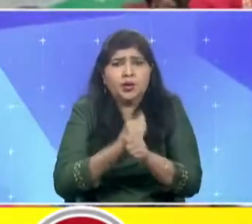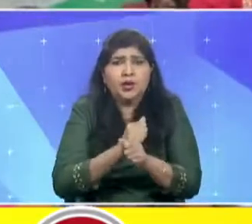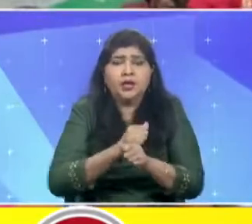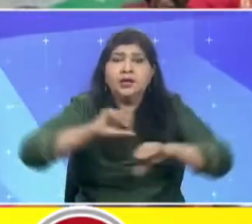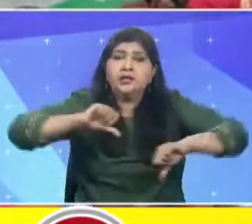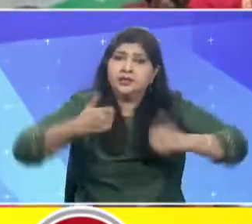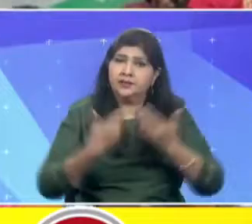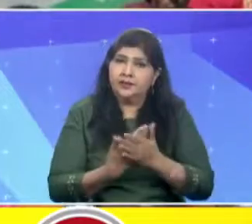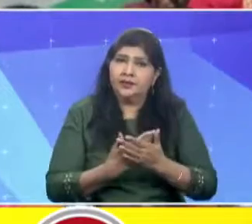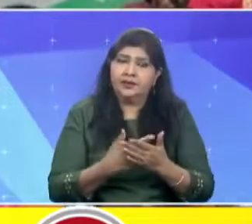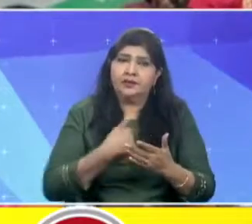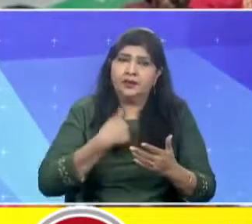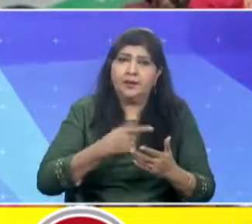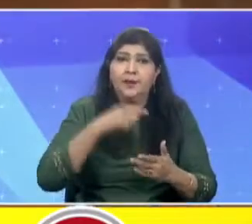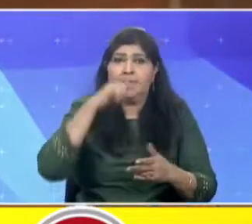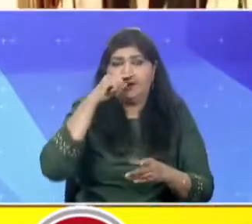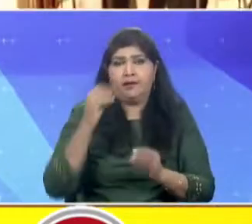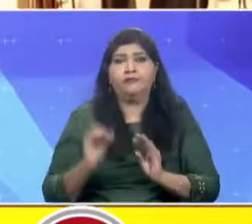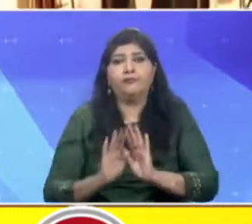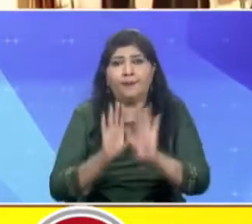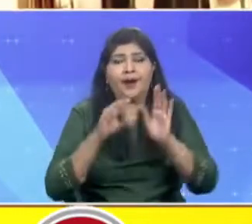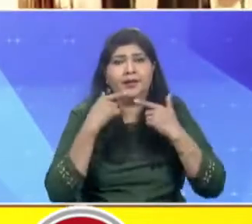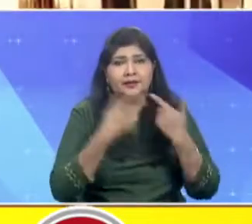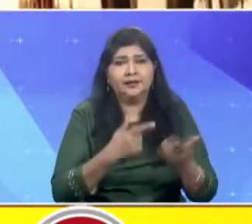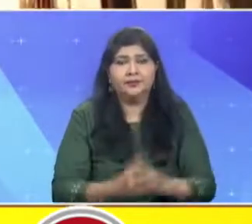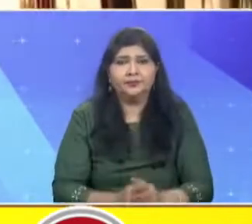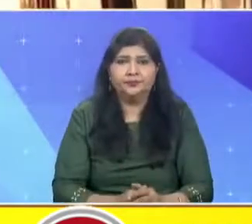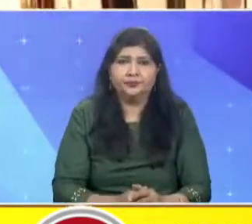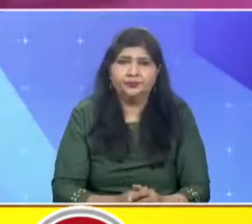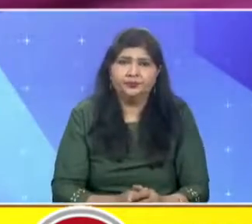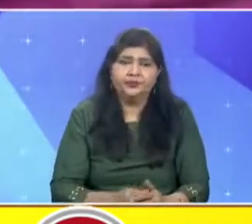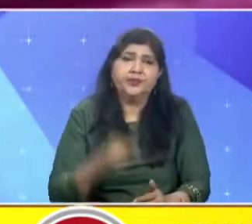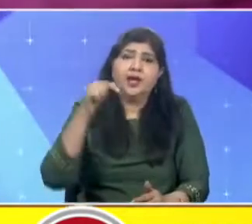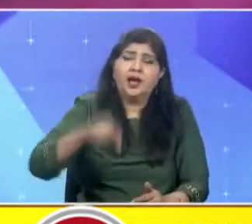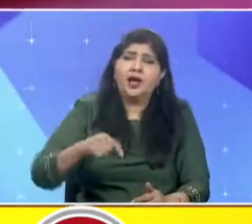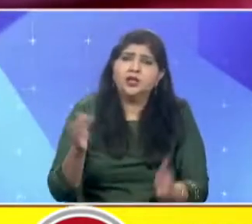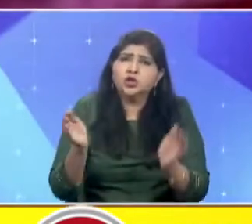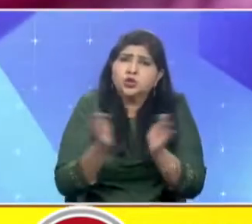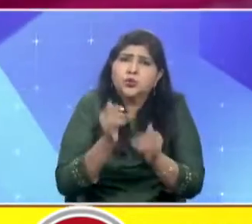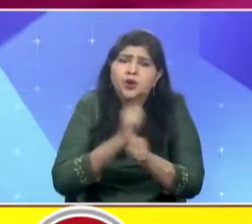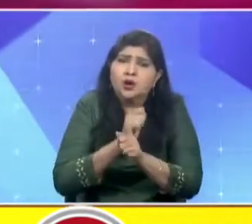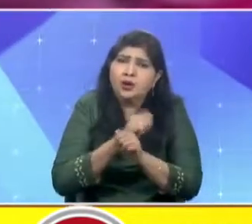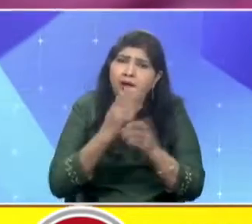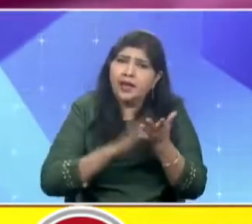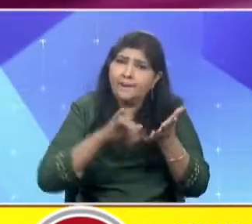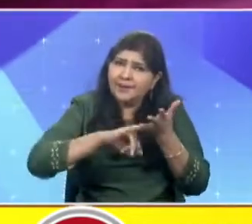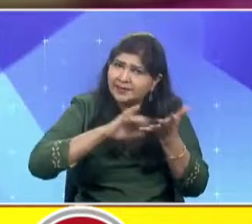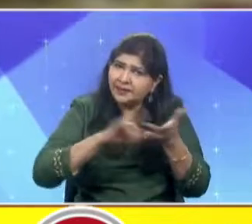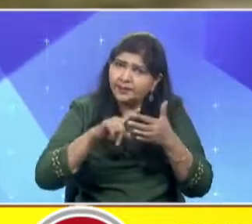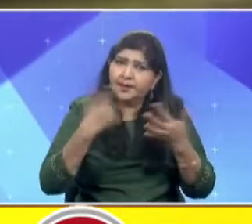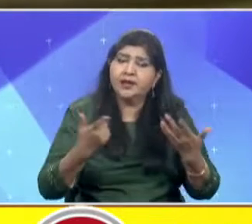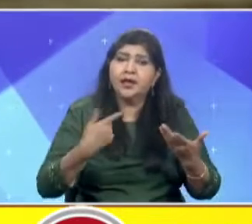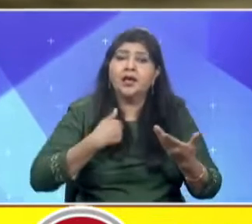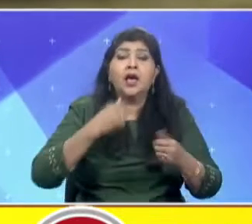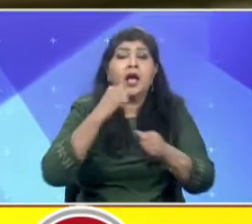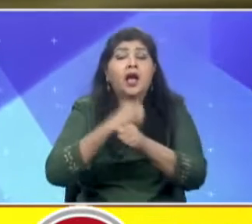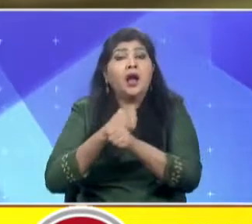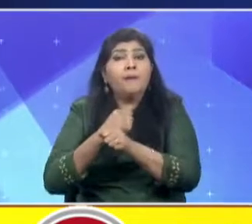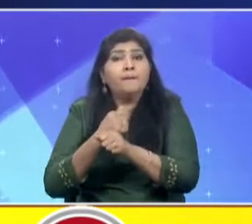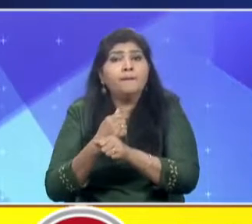सफलता हमें गर्व से भरने वाली है। आज हमारे लघु उद्यमी सरकारी खरीद